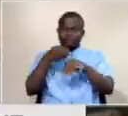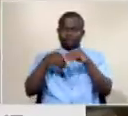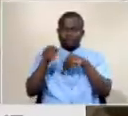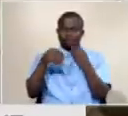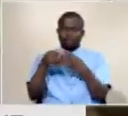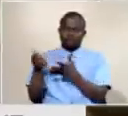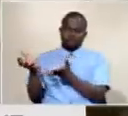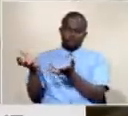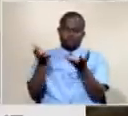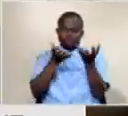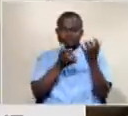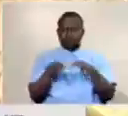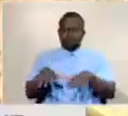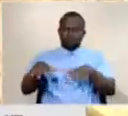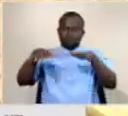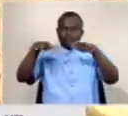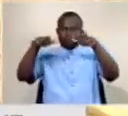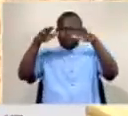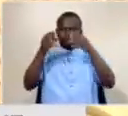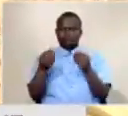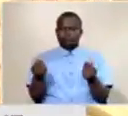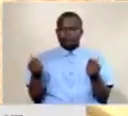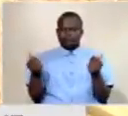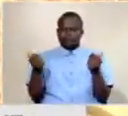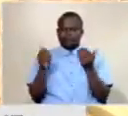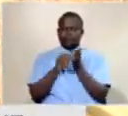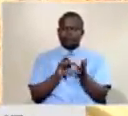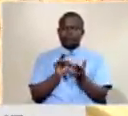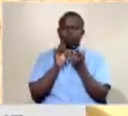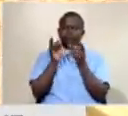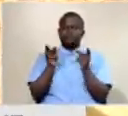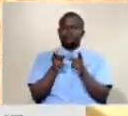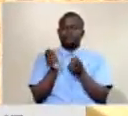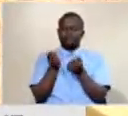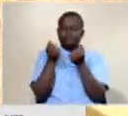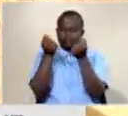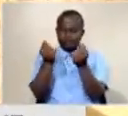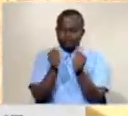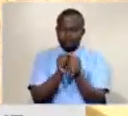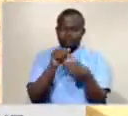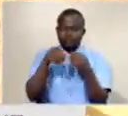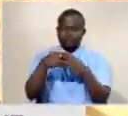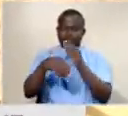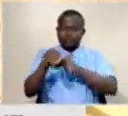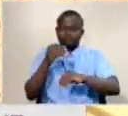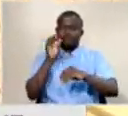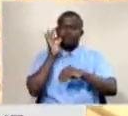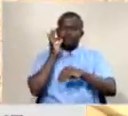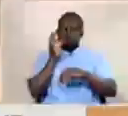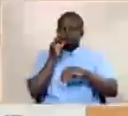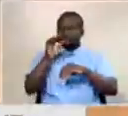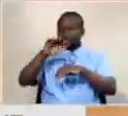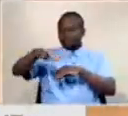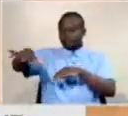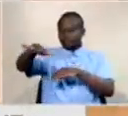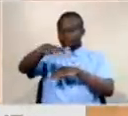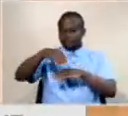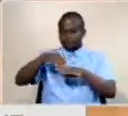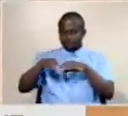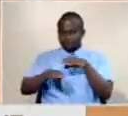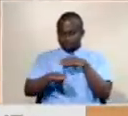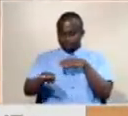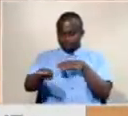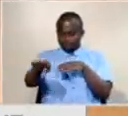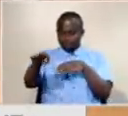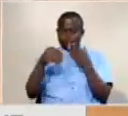nabo bapakururaga ibicuruzwa byarengewe n'amazi birangirika by'umwihariko ahaparika imodoka ndetse n'ahari n'isoko ry'imbuto n'imboga mu gice cyo hasi